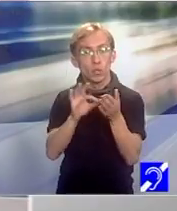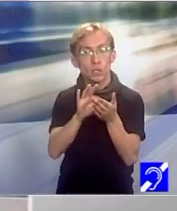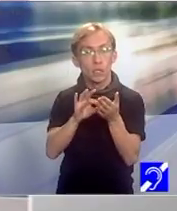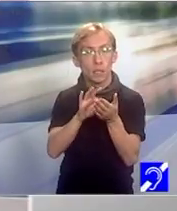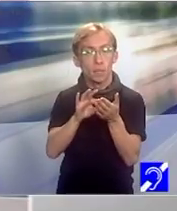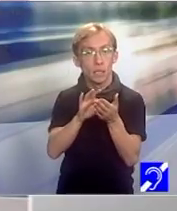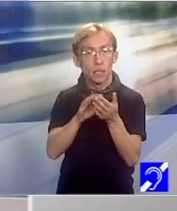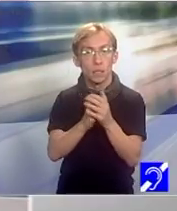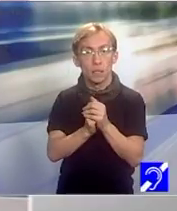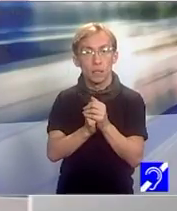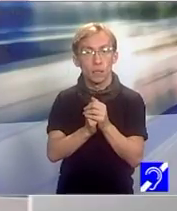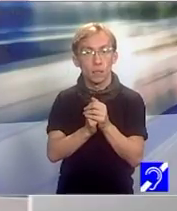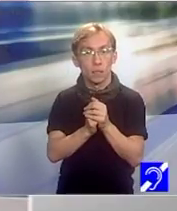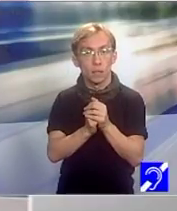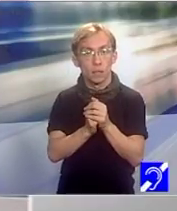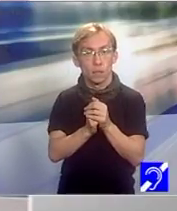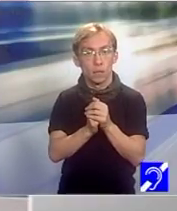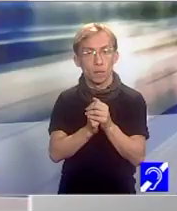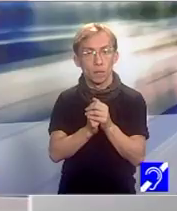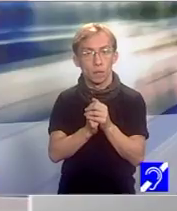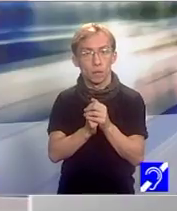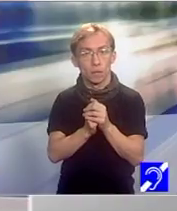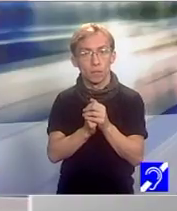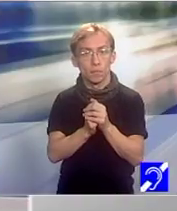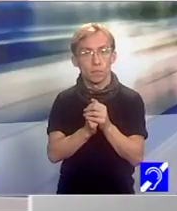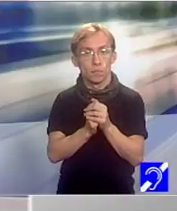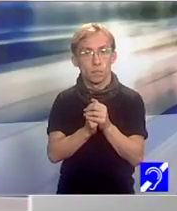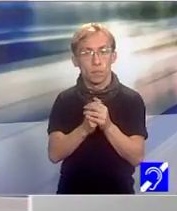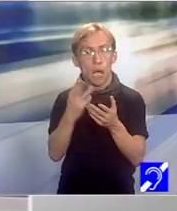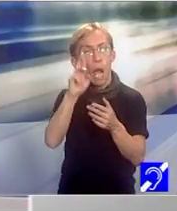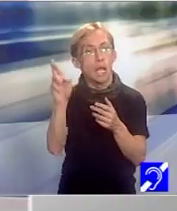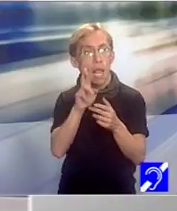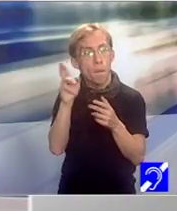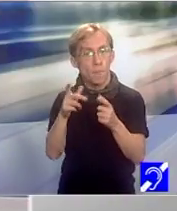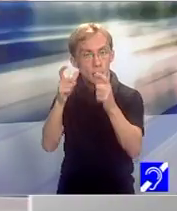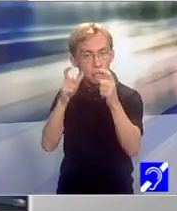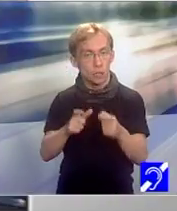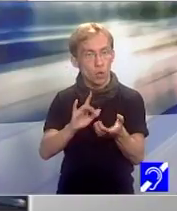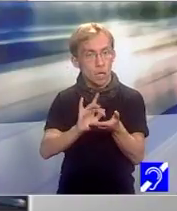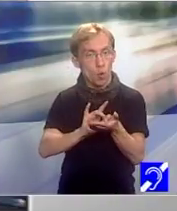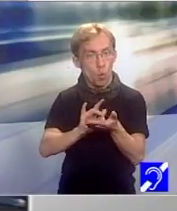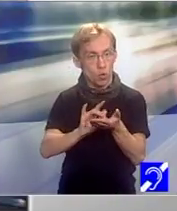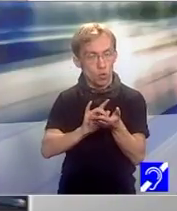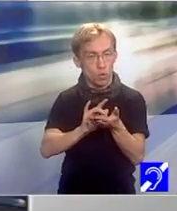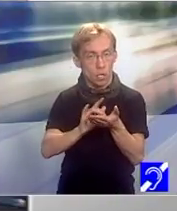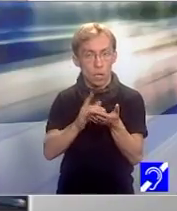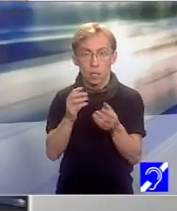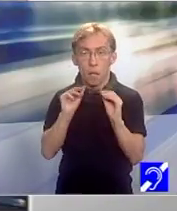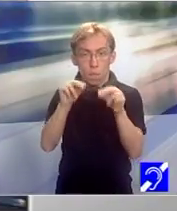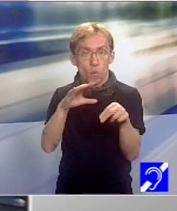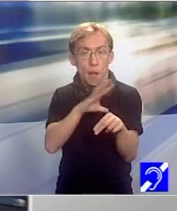țară. Serios? Deci n-ai acces la el decât cu bani. Dar, repet, situația este de urgență, de natură să-i pună în pericol